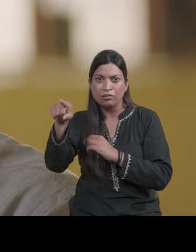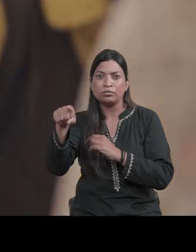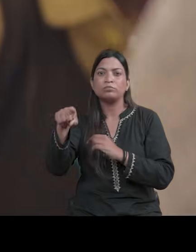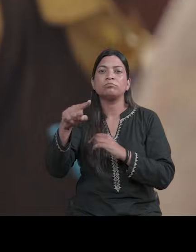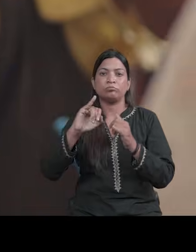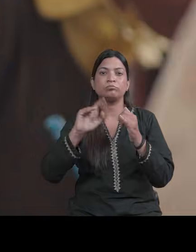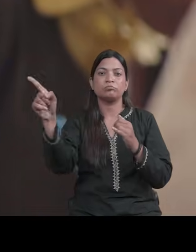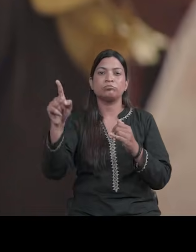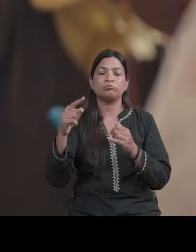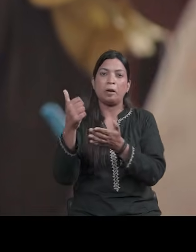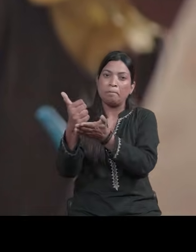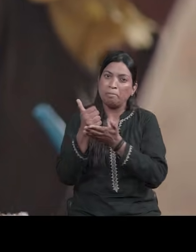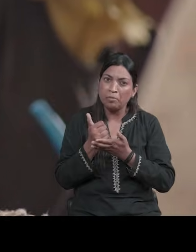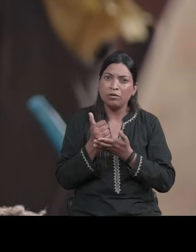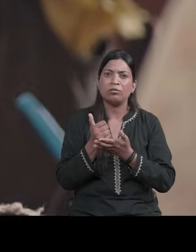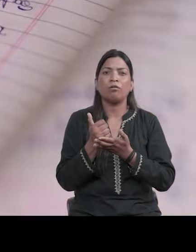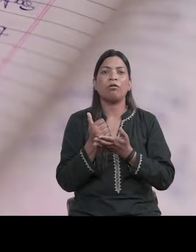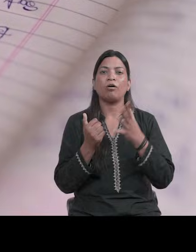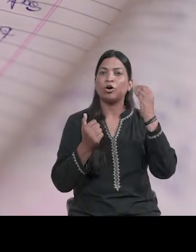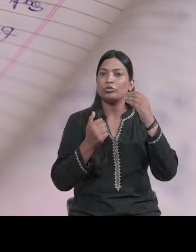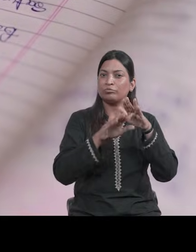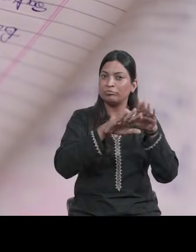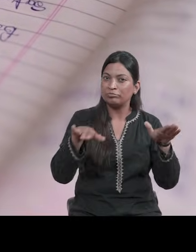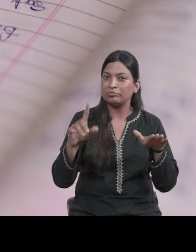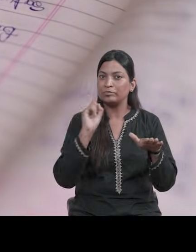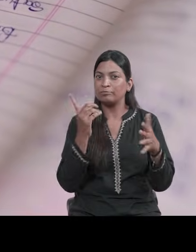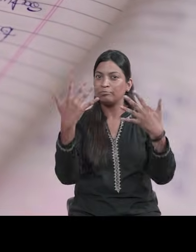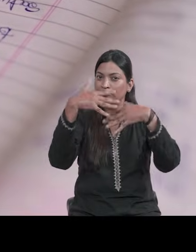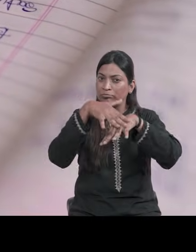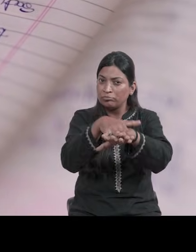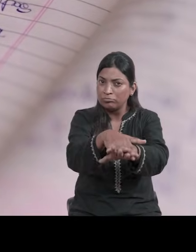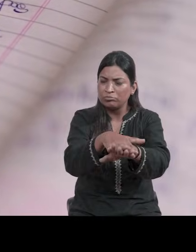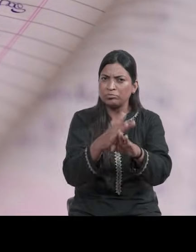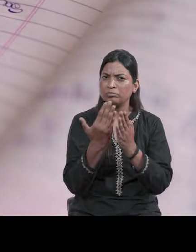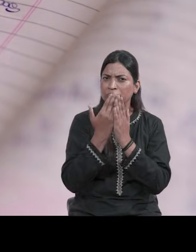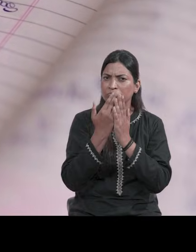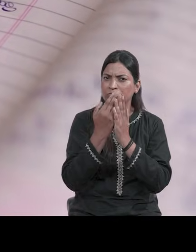बच्चों के बीच पढ़ते हैं और सामान्य बच्चों के बीच में रेगुलर स्कूल में टॉप करते